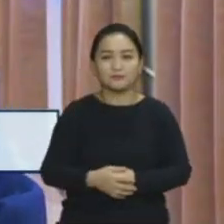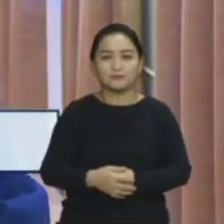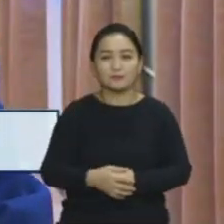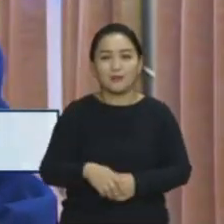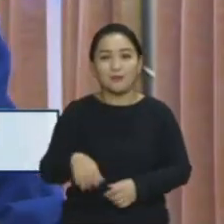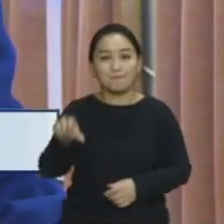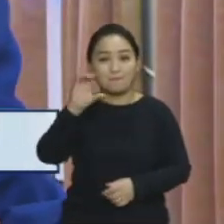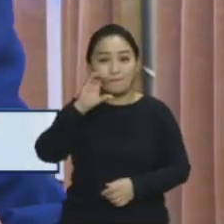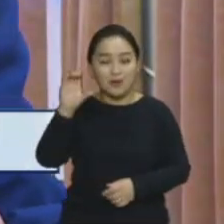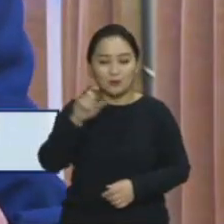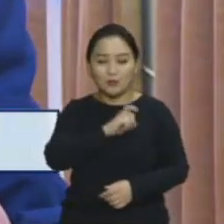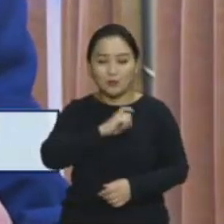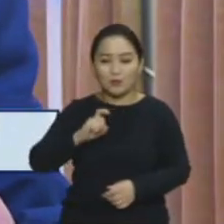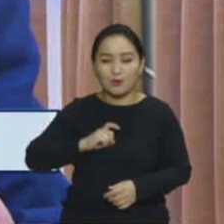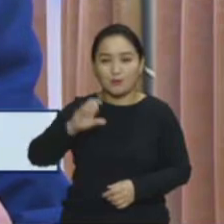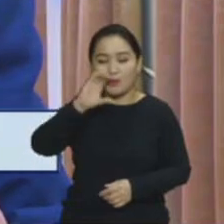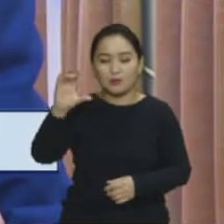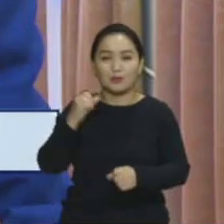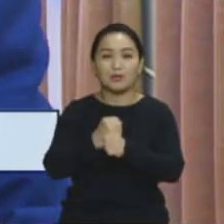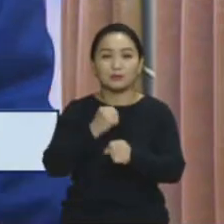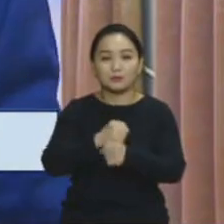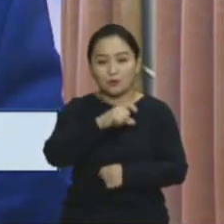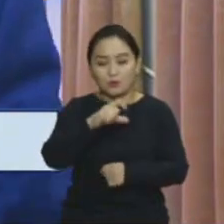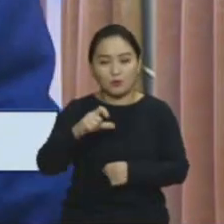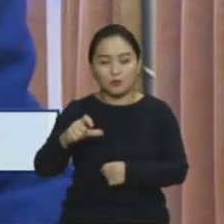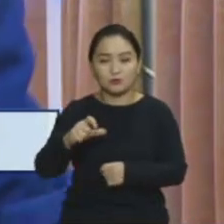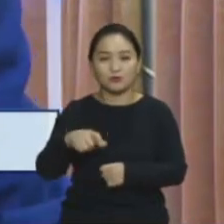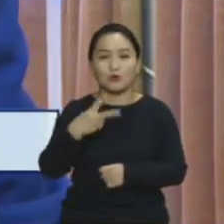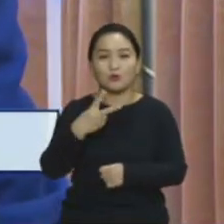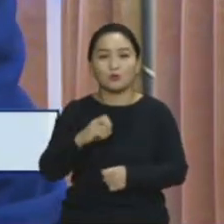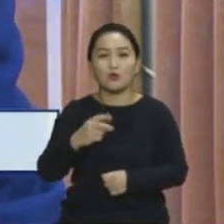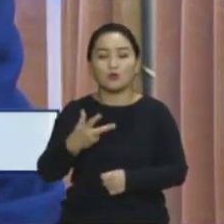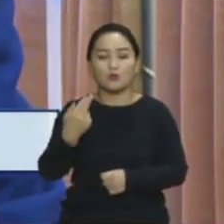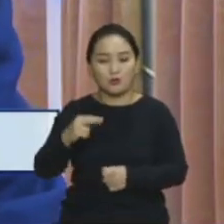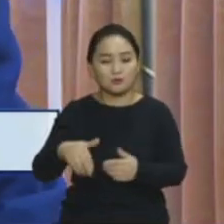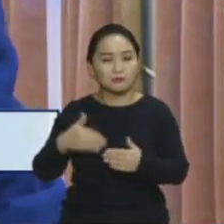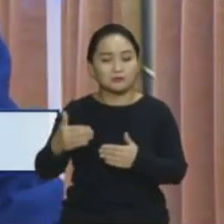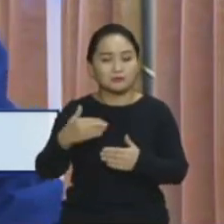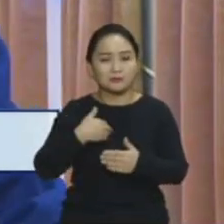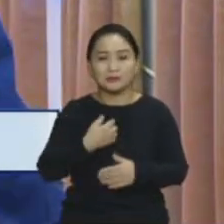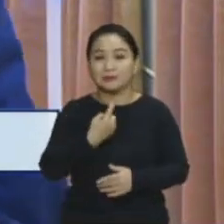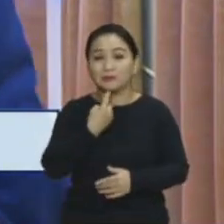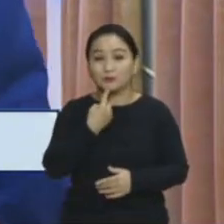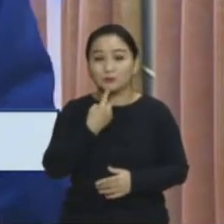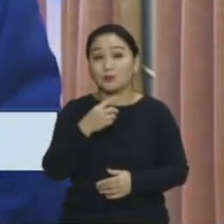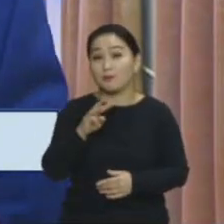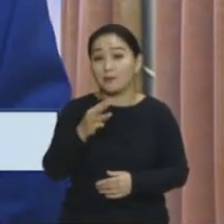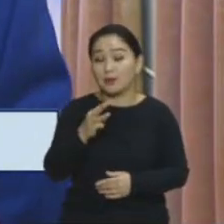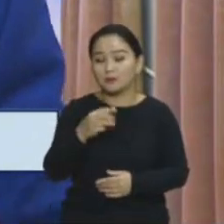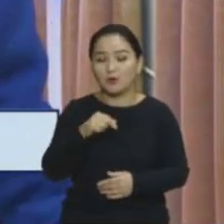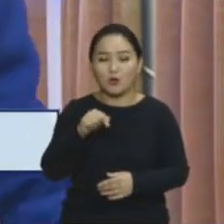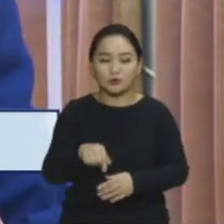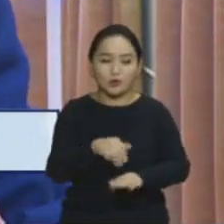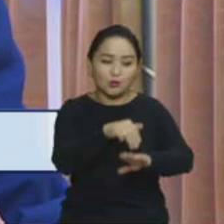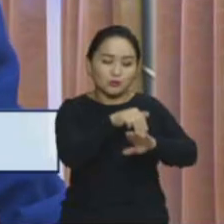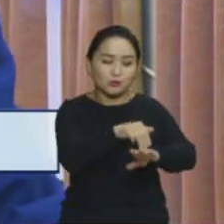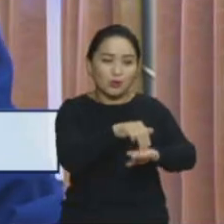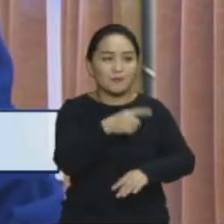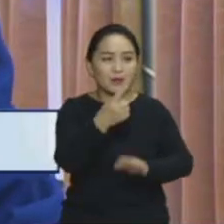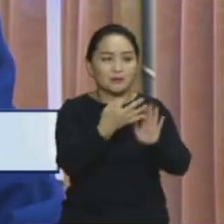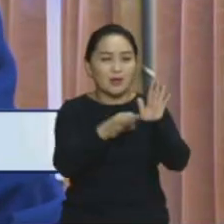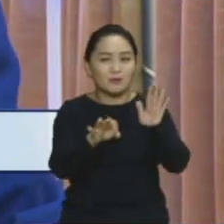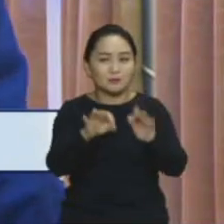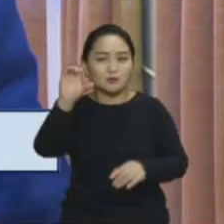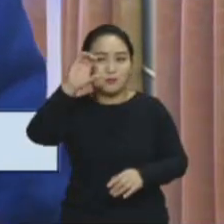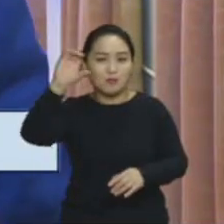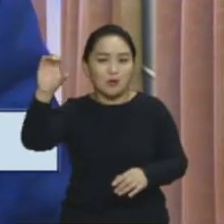энэ эрхчлэл бол амаргүй байна гэж бодож байна бид нар. Яг хөө өнөөдөр доктортой үйл ажиллагаа явуулж байгаа одоо нэг 1800 орчим аж ахуйн нэгжүүд